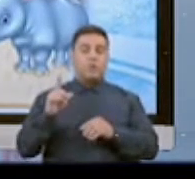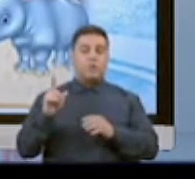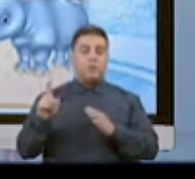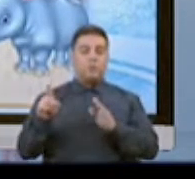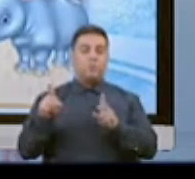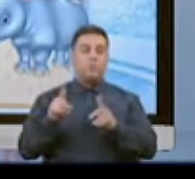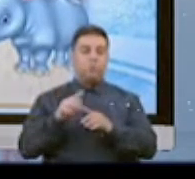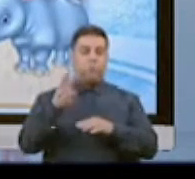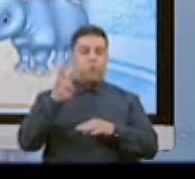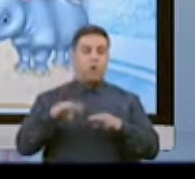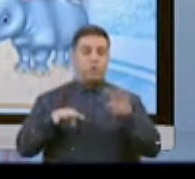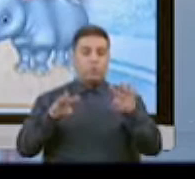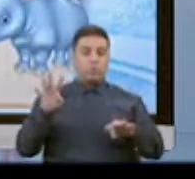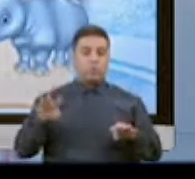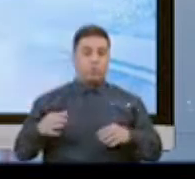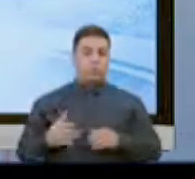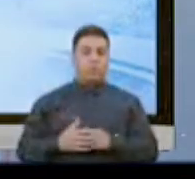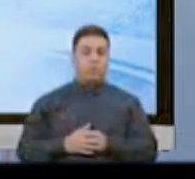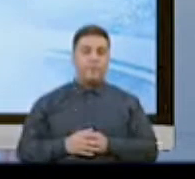в полоску.